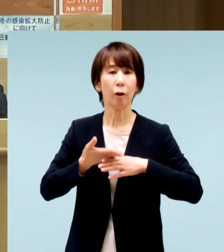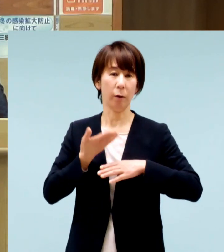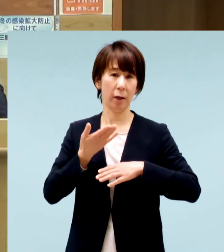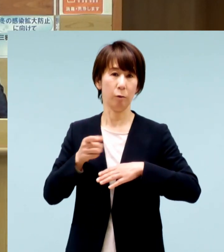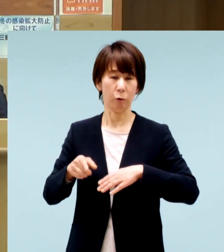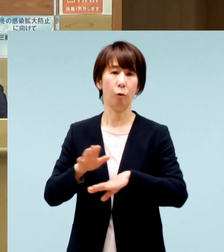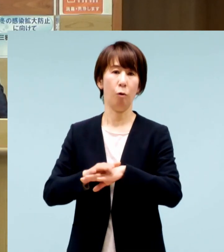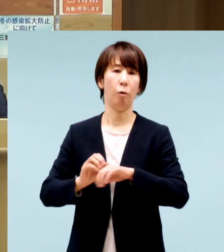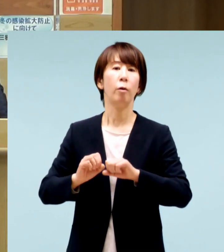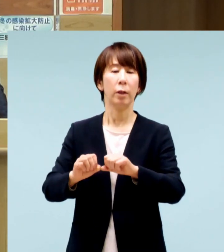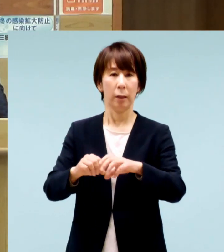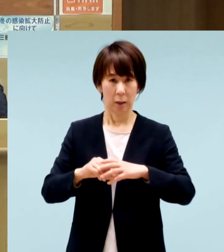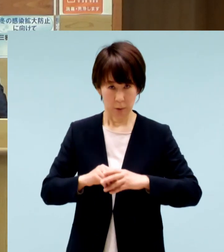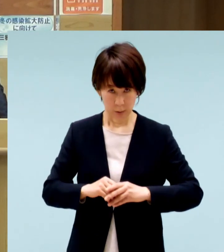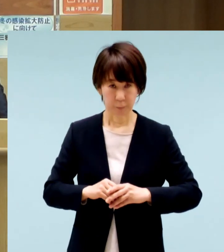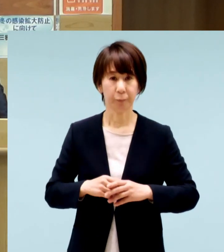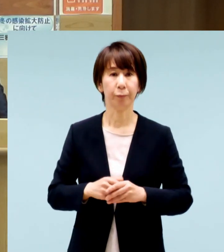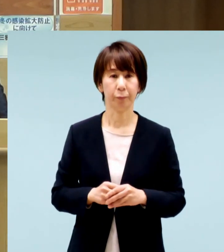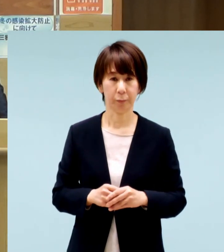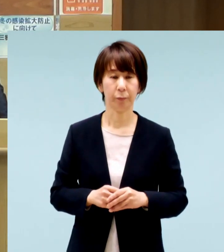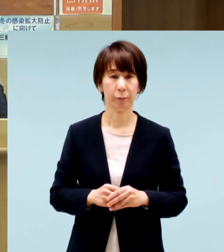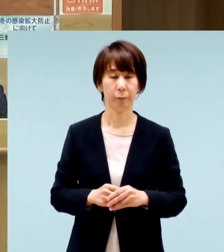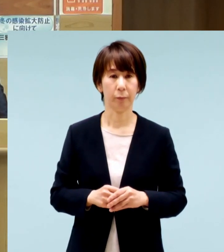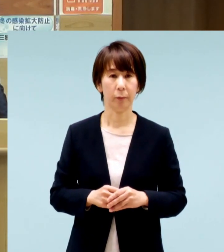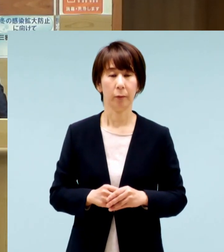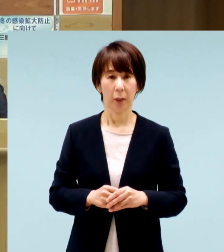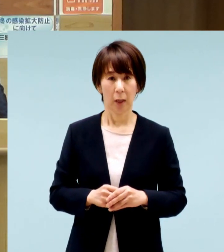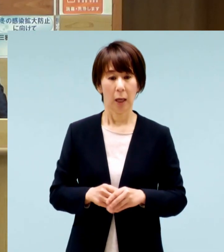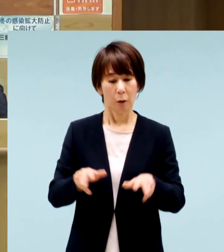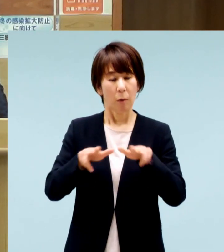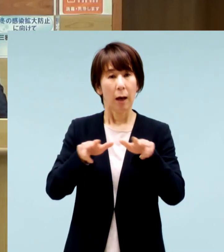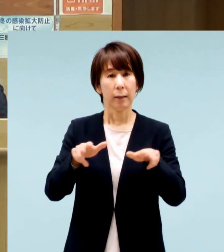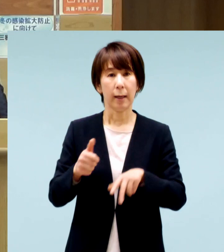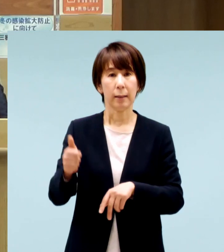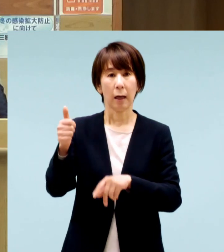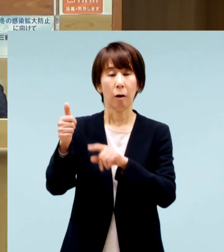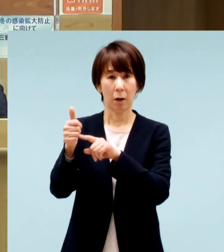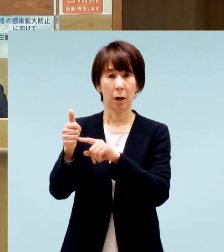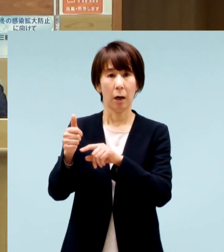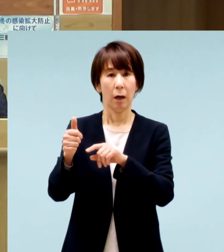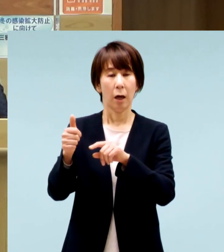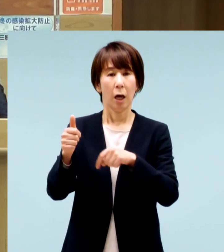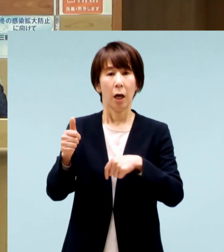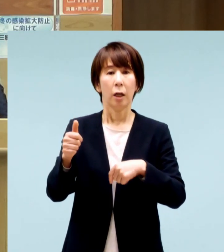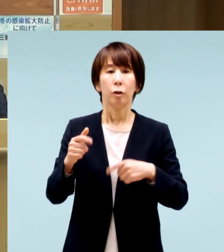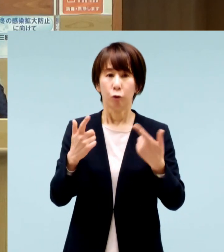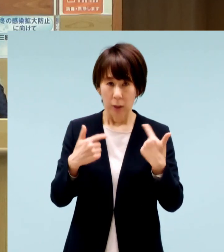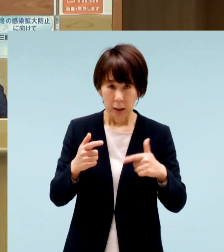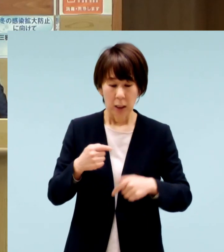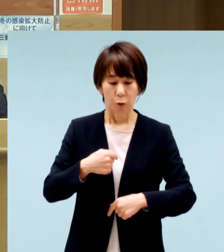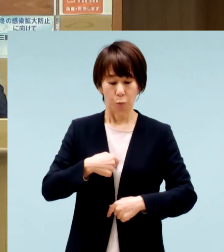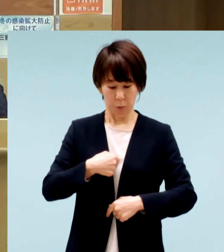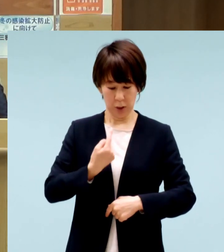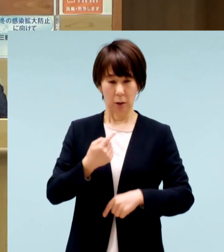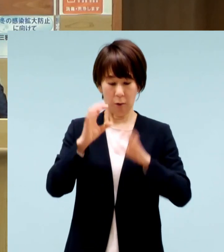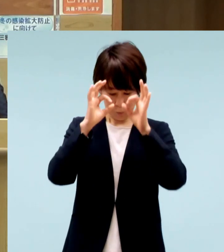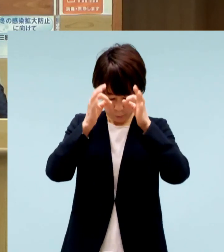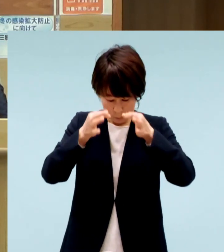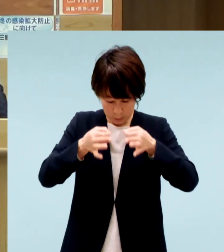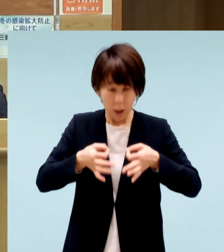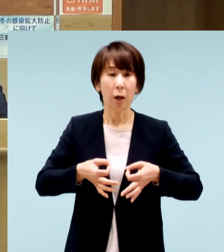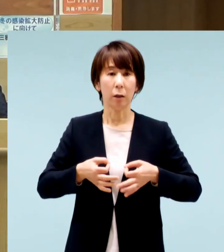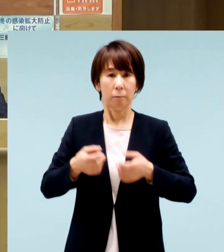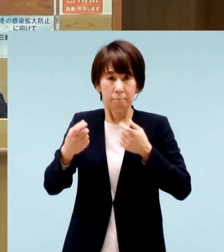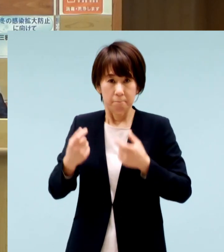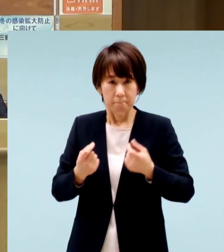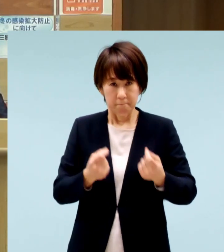ういった自らを律するというか、まあ、そういうことっていうのは重要だというふうに思って、まあ、仕事してきまし